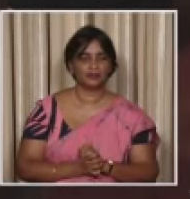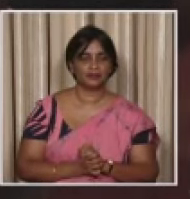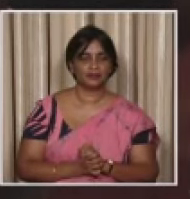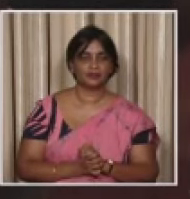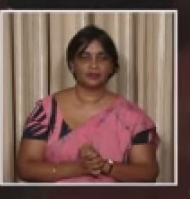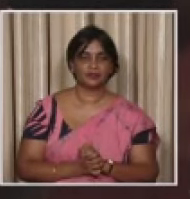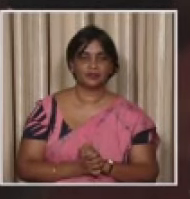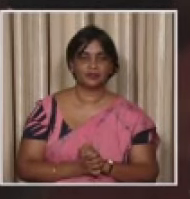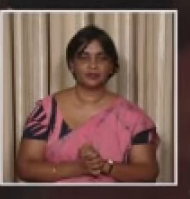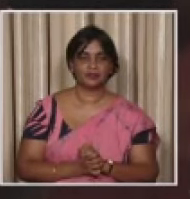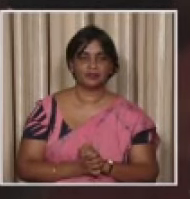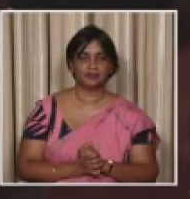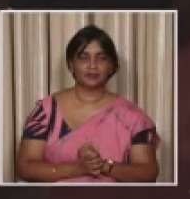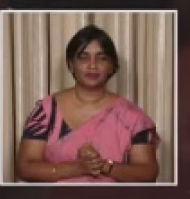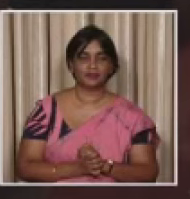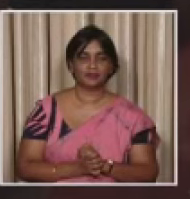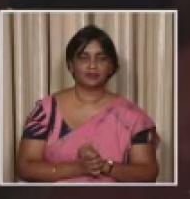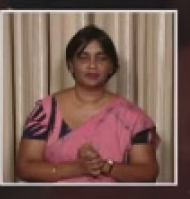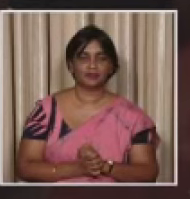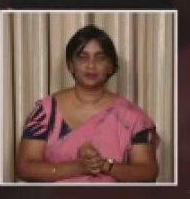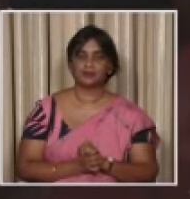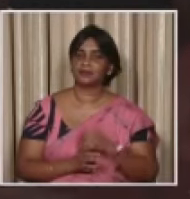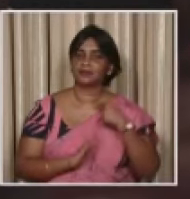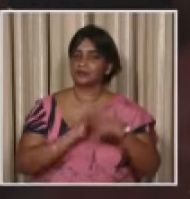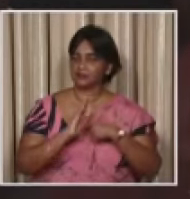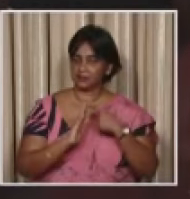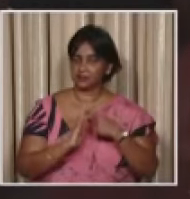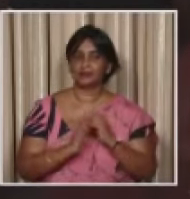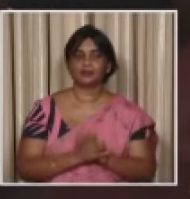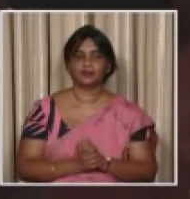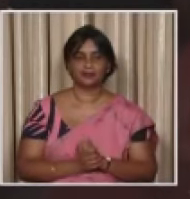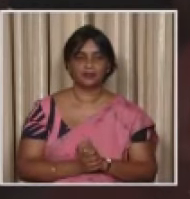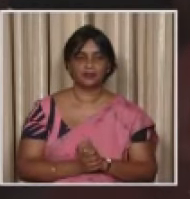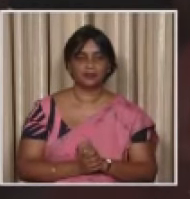ගරු කතානායකතුමනි මේ රටේ